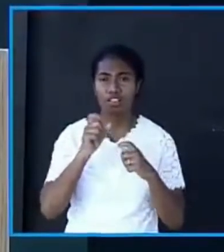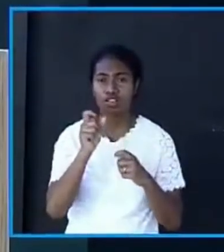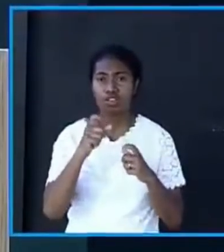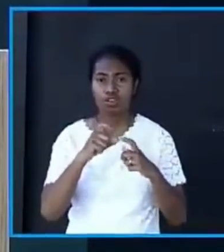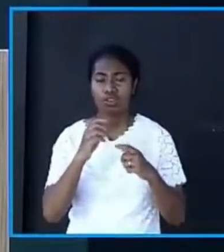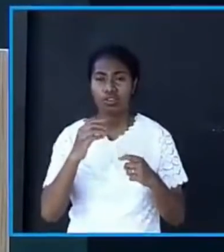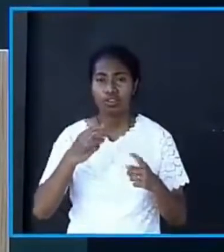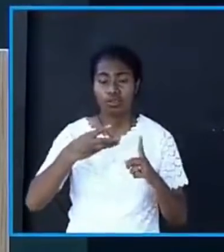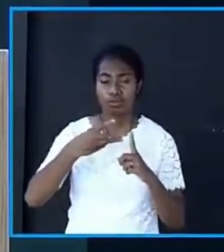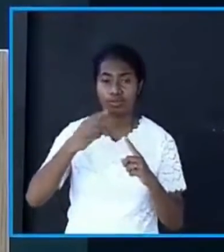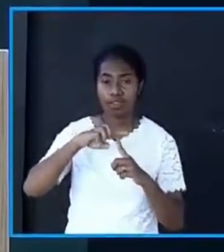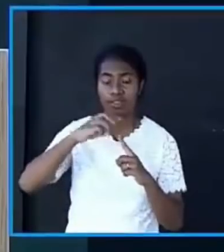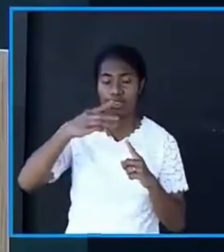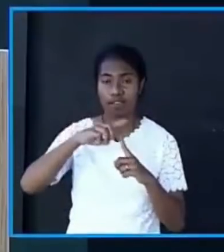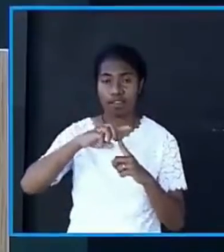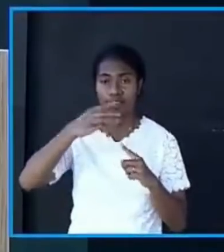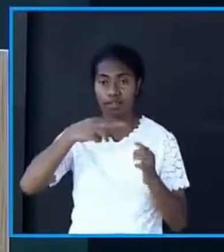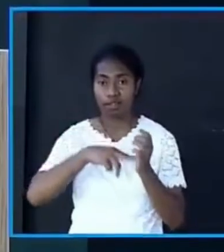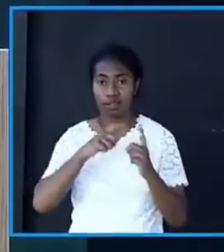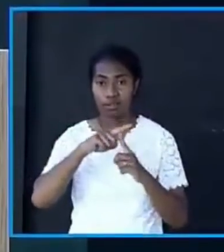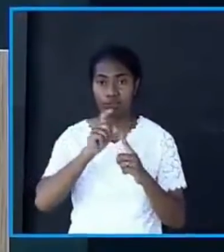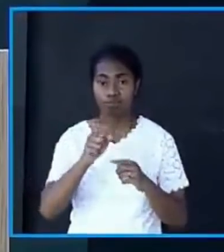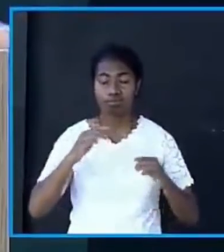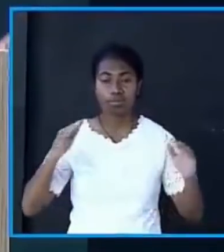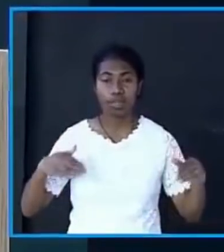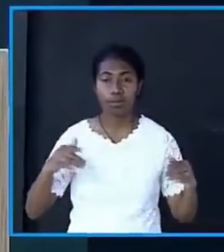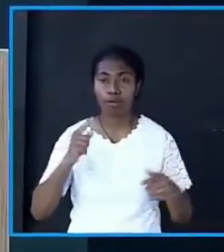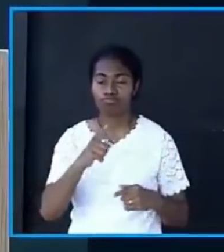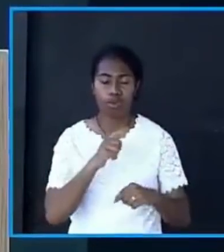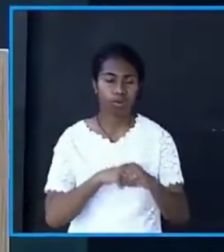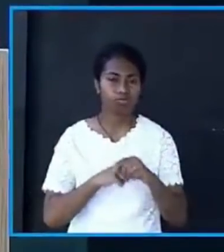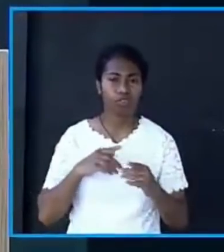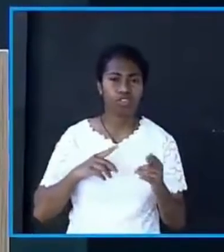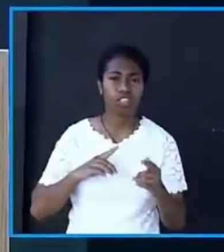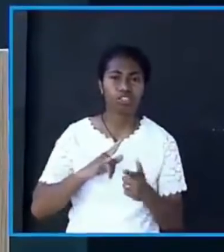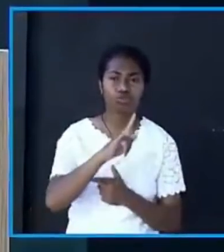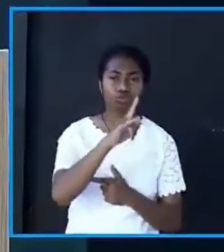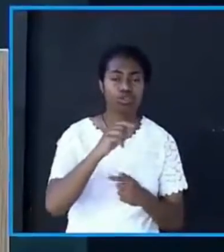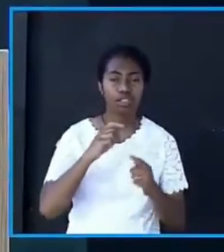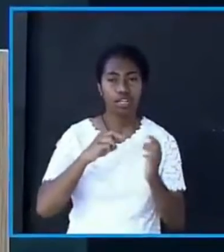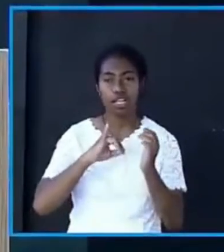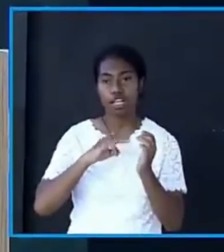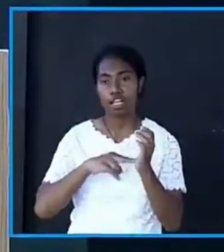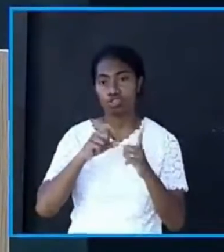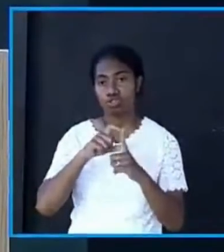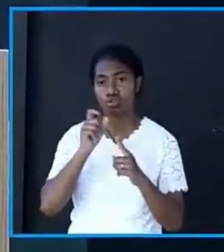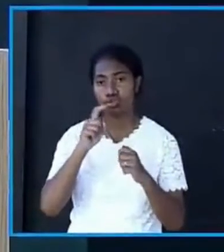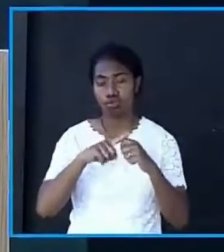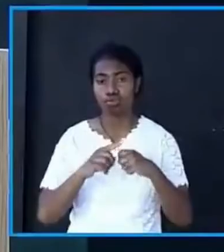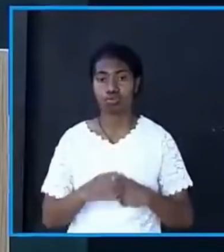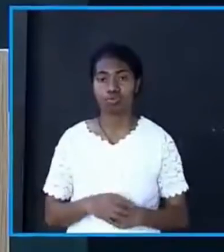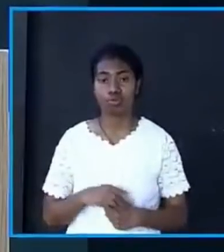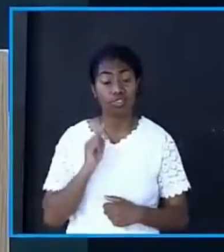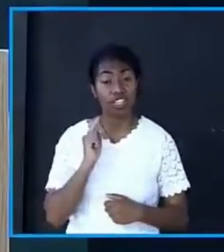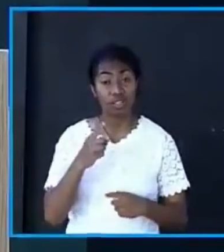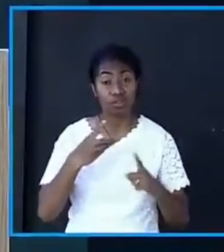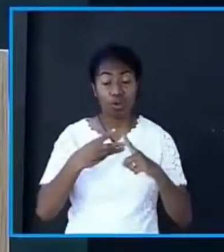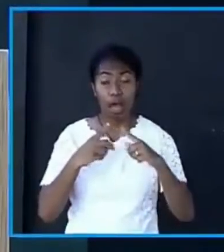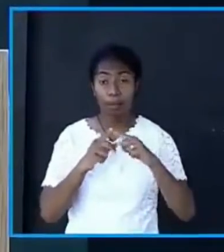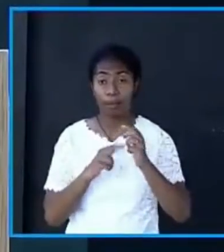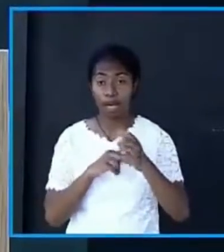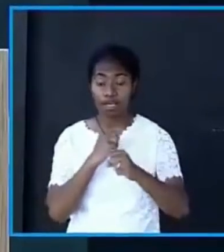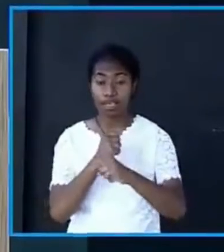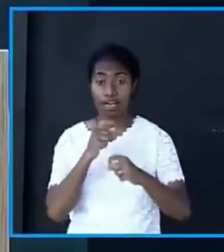separuh dari kiri-kanan muka belakang depan terbang membawa induknya bangau adalah